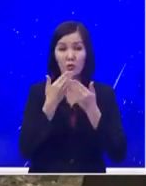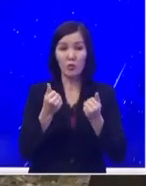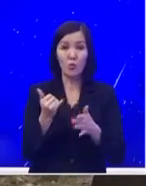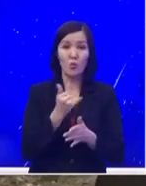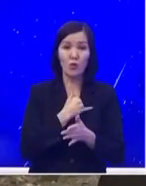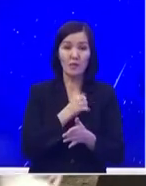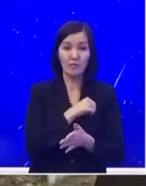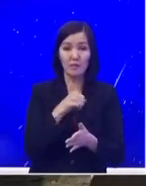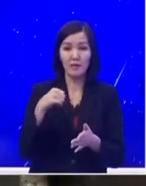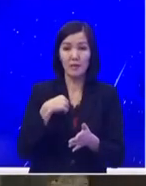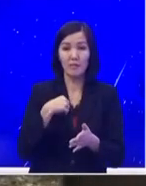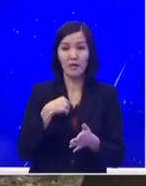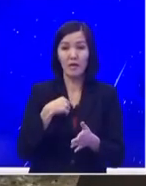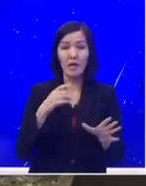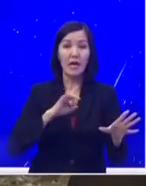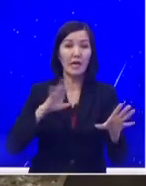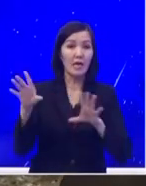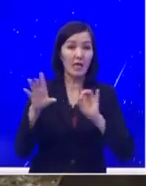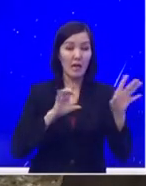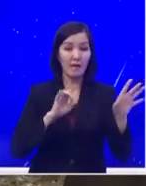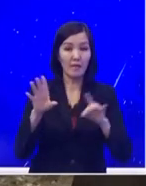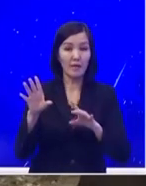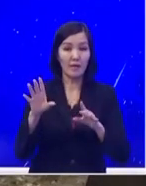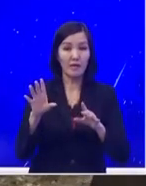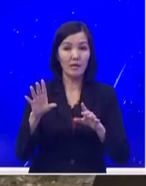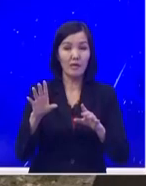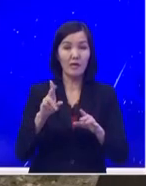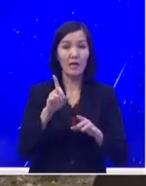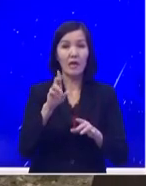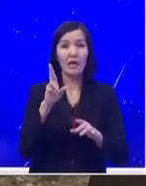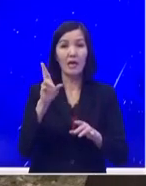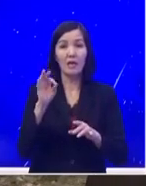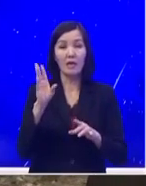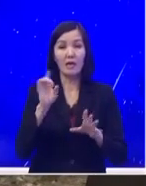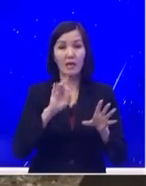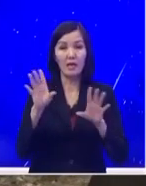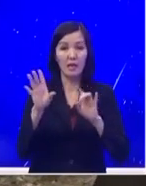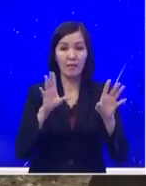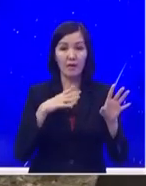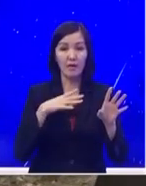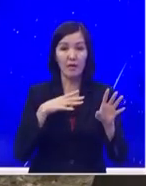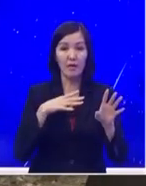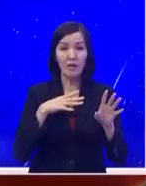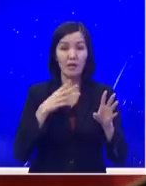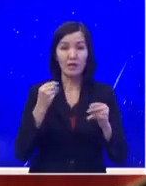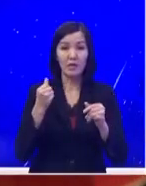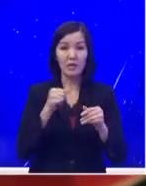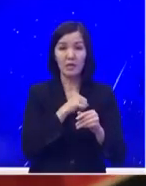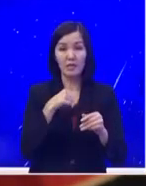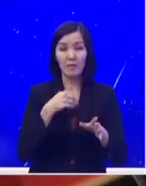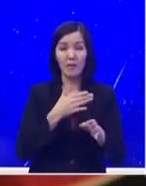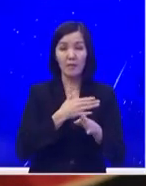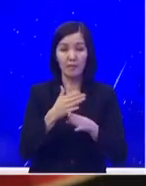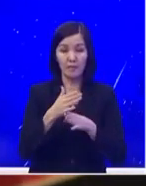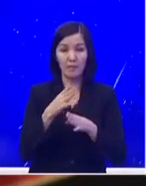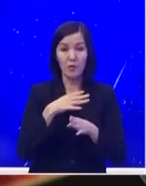все окупаемость идет за счет рекламы. То есть мы печатаем рекламу на эко-пакетах, и за счет этого мы можем позволить их печатать. У